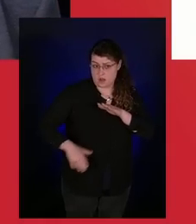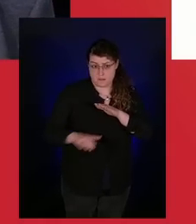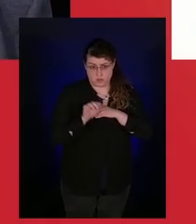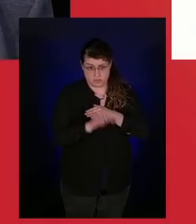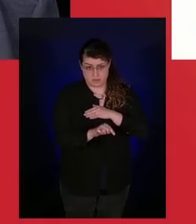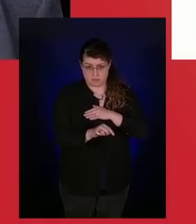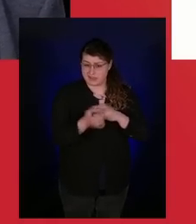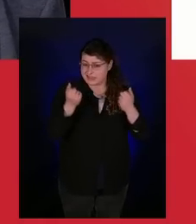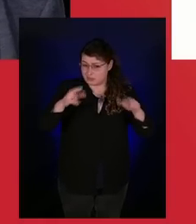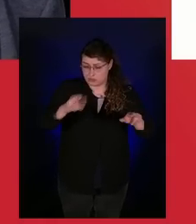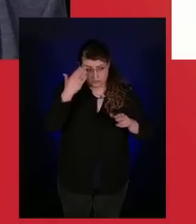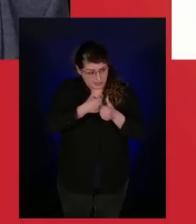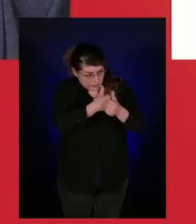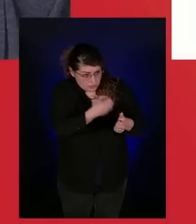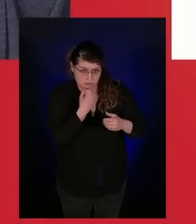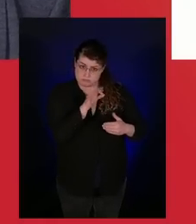plus importantes.